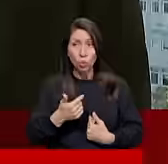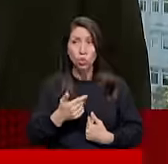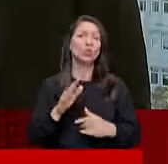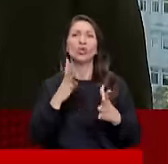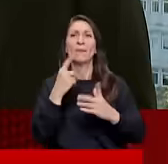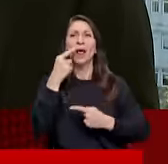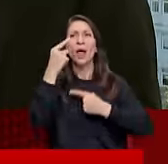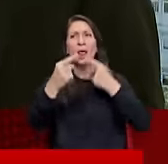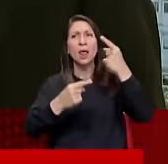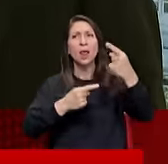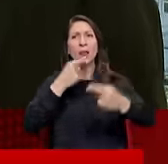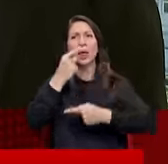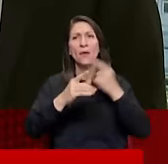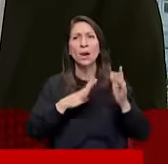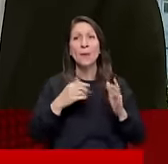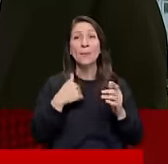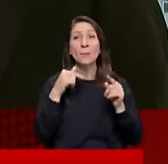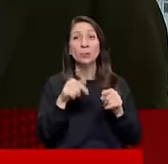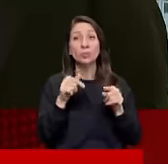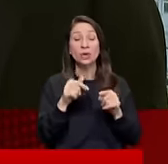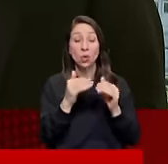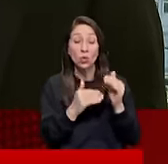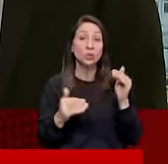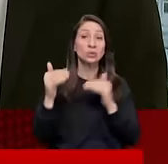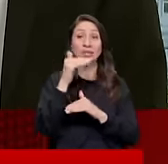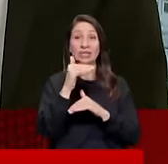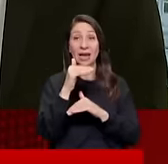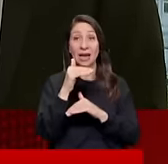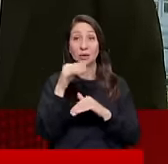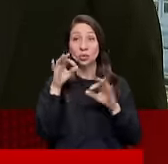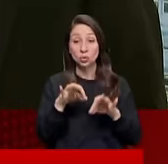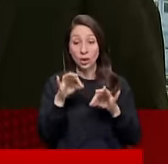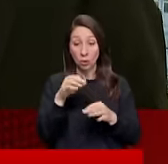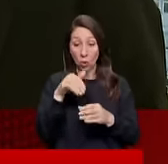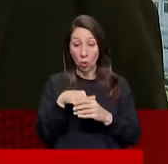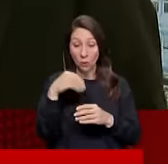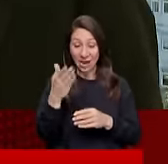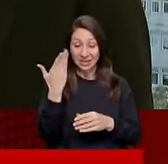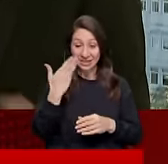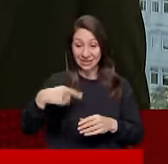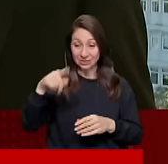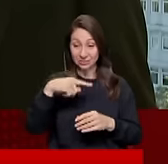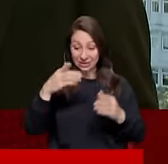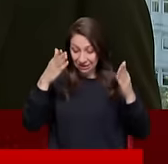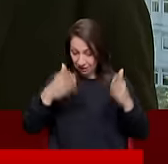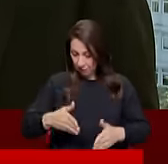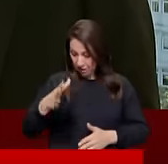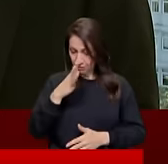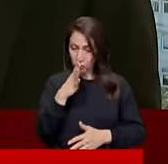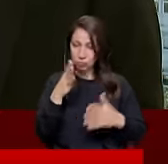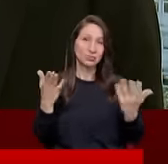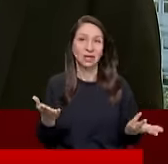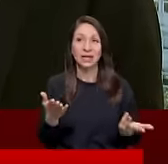tuhaf bir söylence vardı. Ama ben bunların ötesinde şu anda seçmen olan seyircimizin kimyasını biliyordum